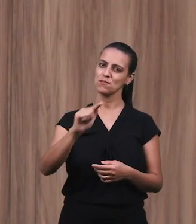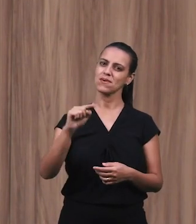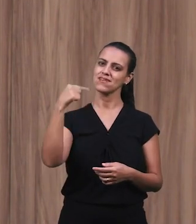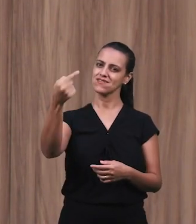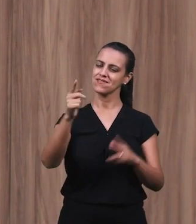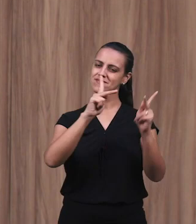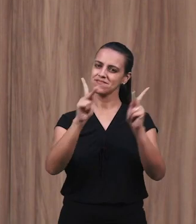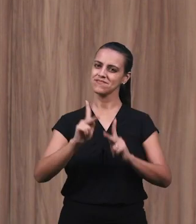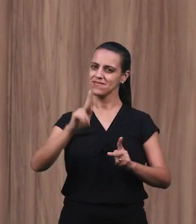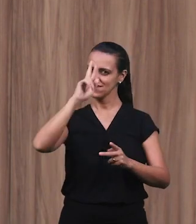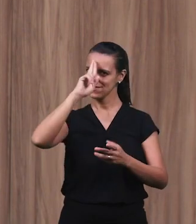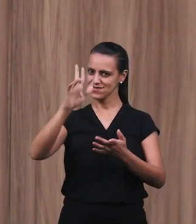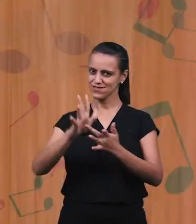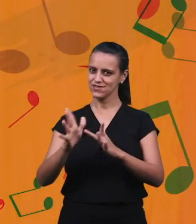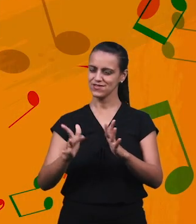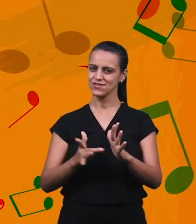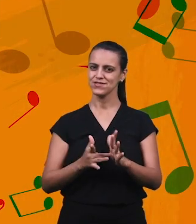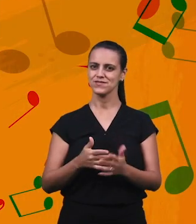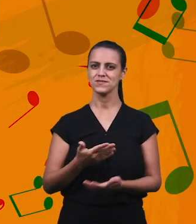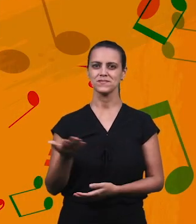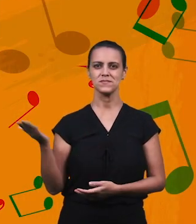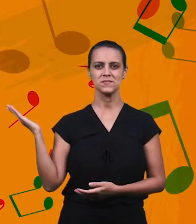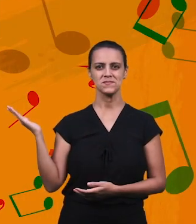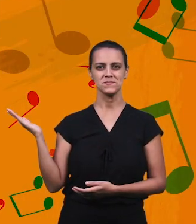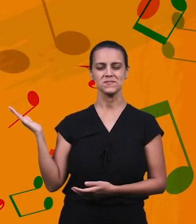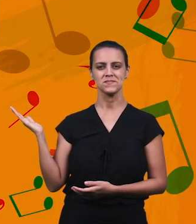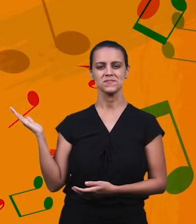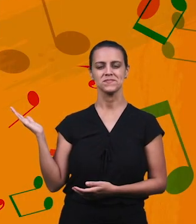et à tous la paix du Seigneur Jésus.